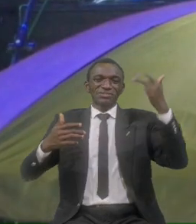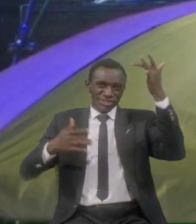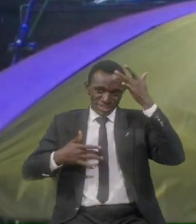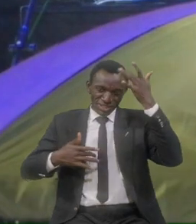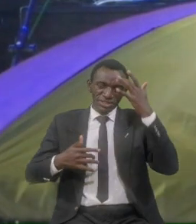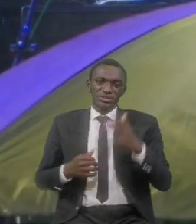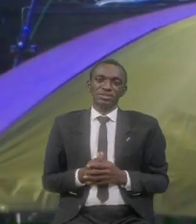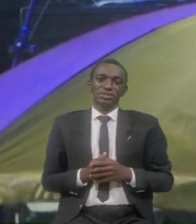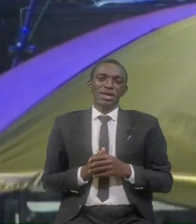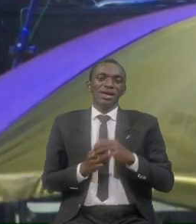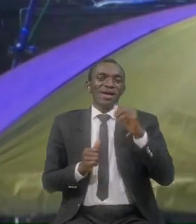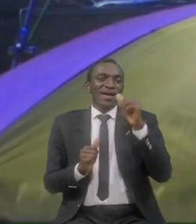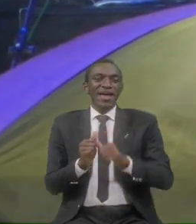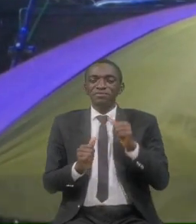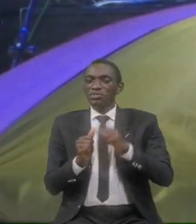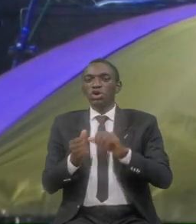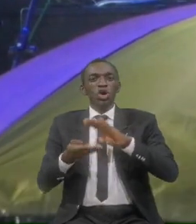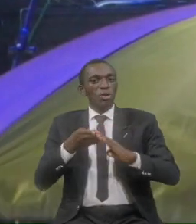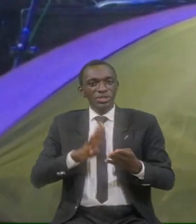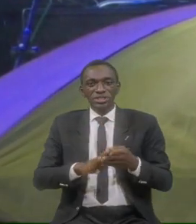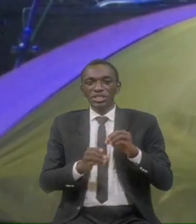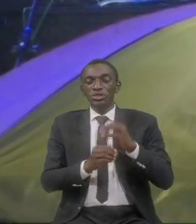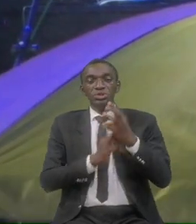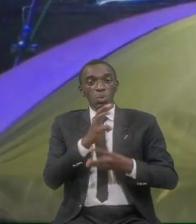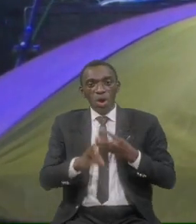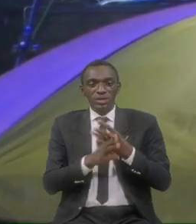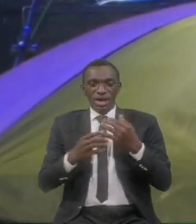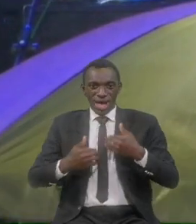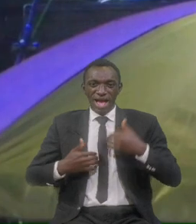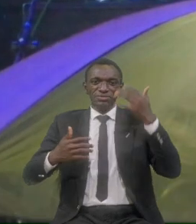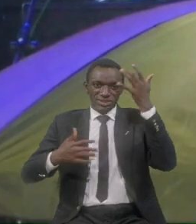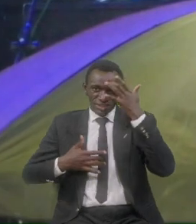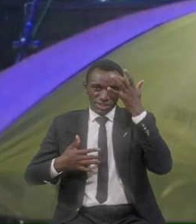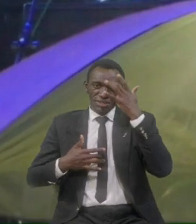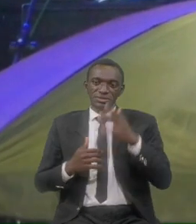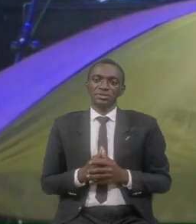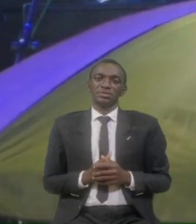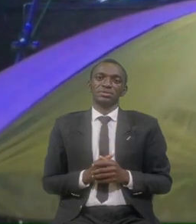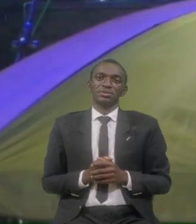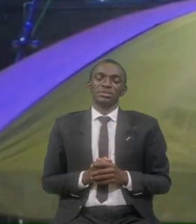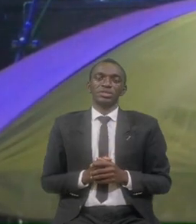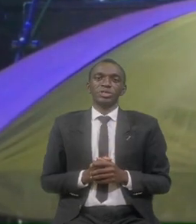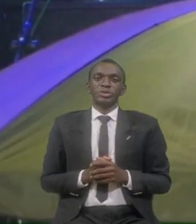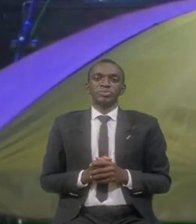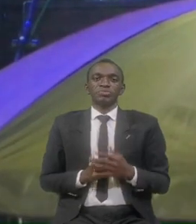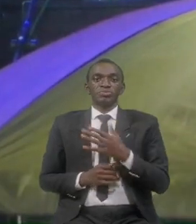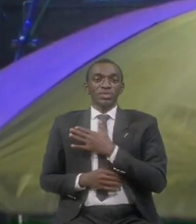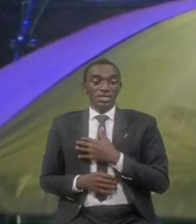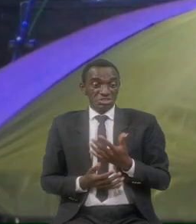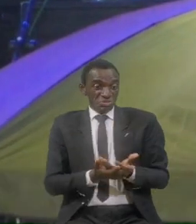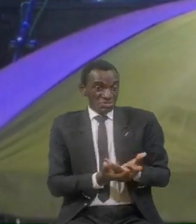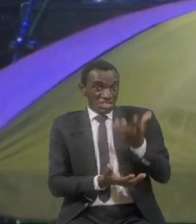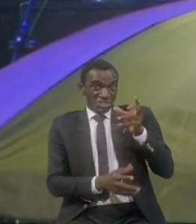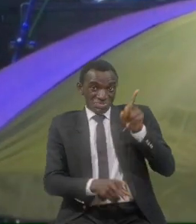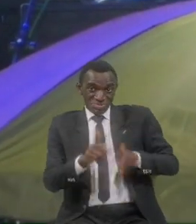every community in the world. Naay mga sakit balatian sa tanang komunidad sa tibuok kalibutan. Among the rich, diha sa mga dato. Among